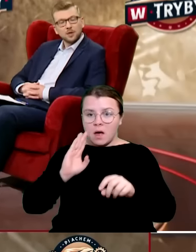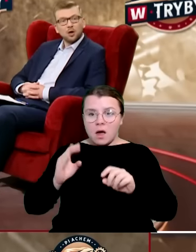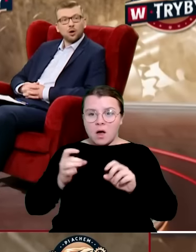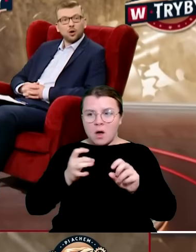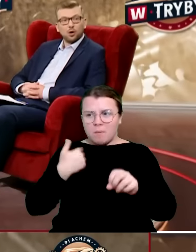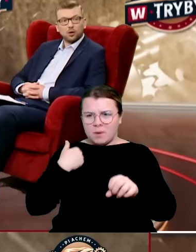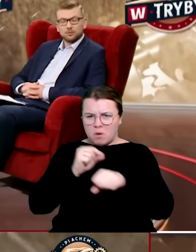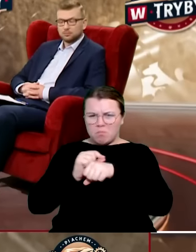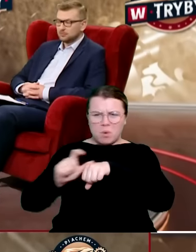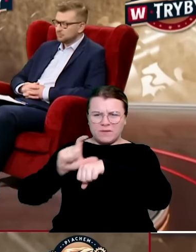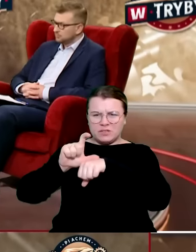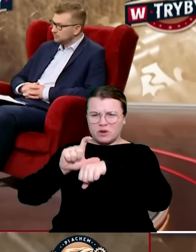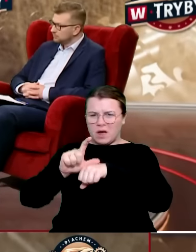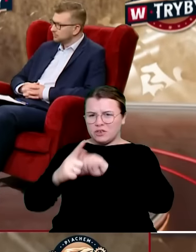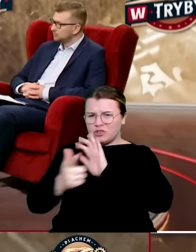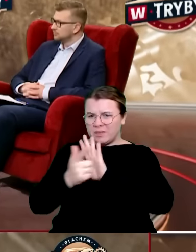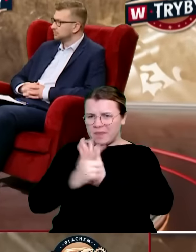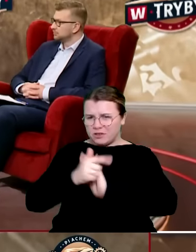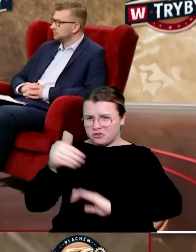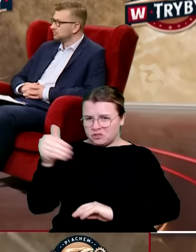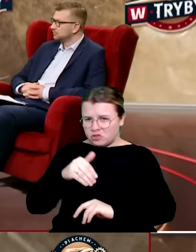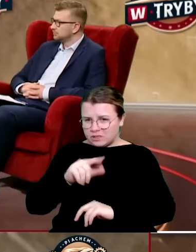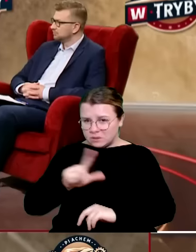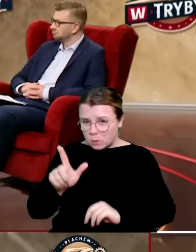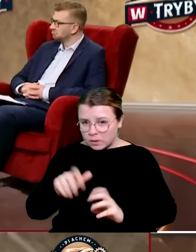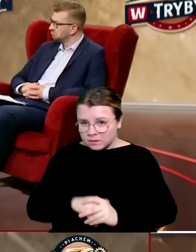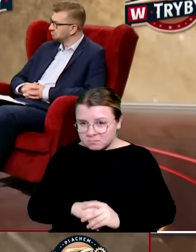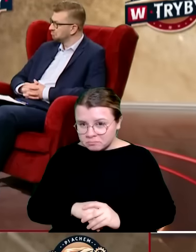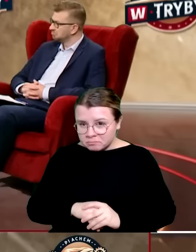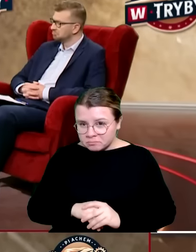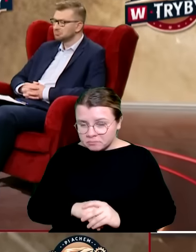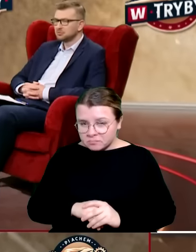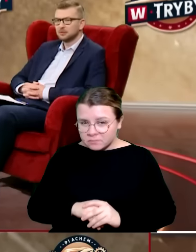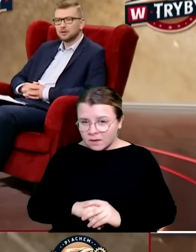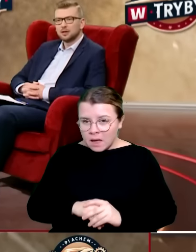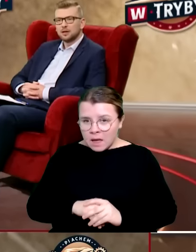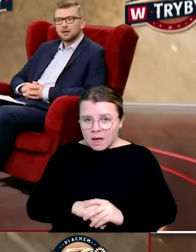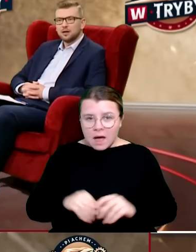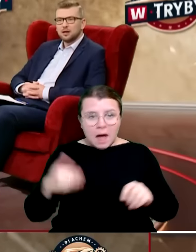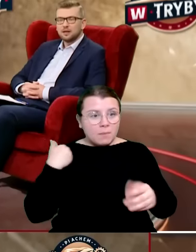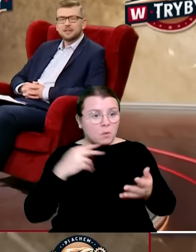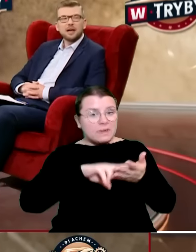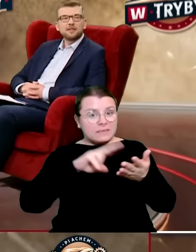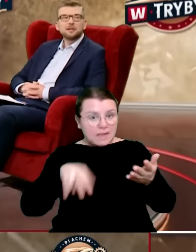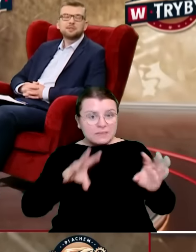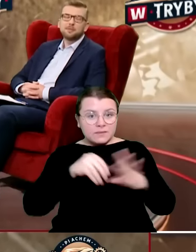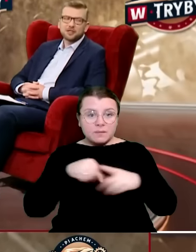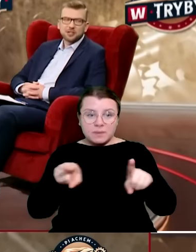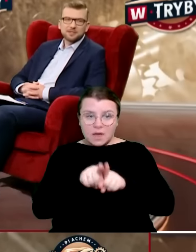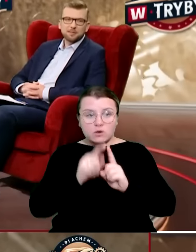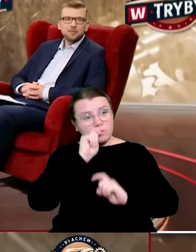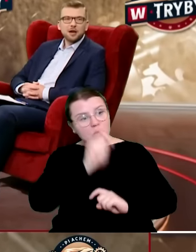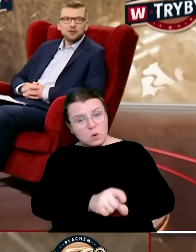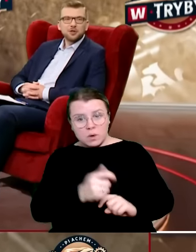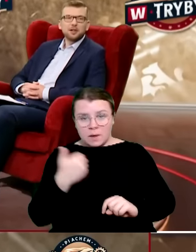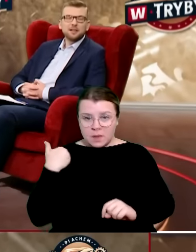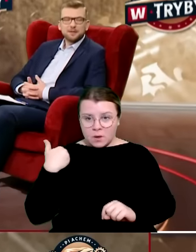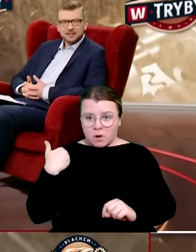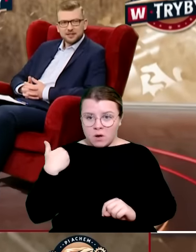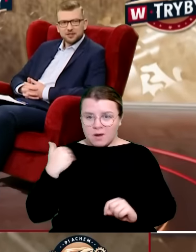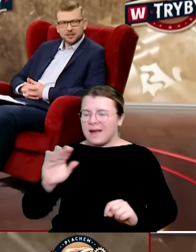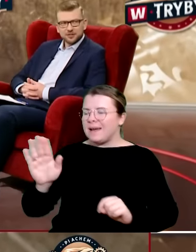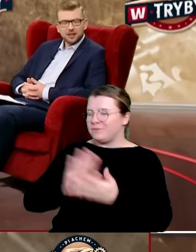podnieśli. O. No. A jak odchodził, to dostał to odprawę? Jest, bo to też jest ciekawe. Bo... Nie, przepraszam, zapomniałeś